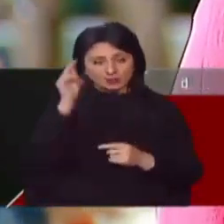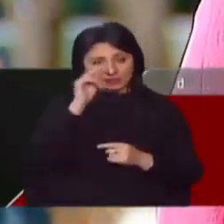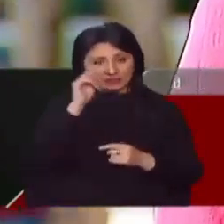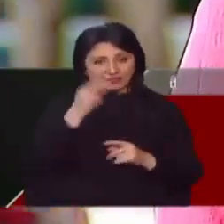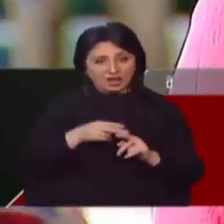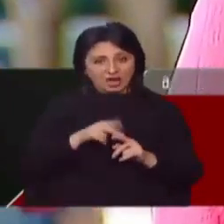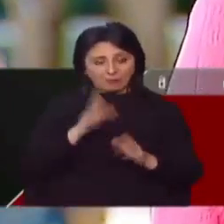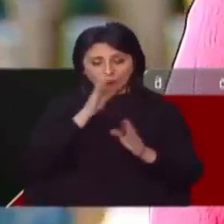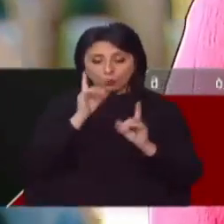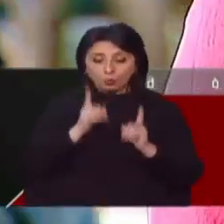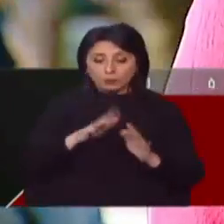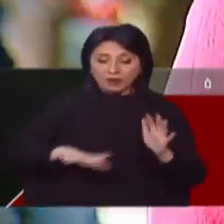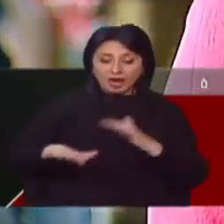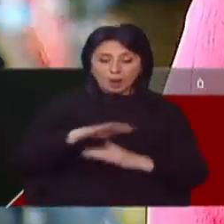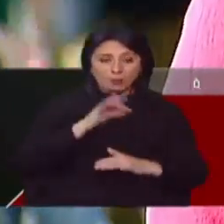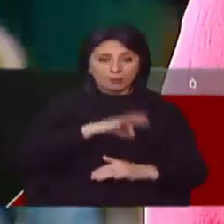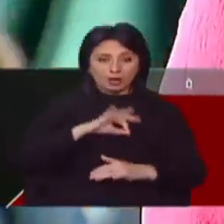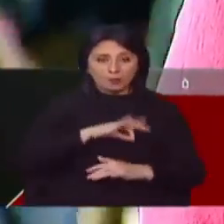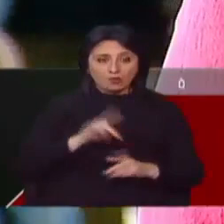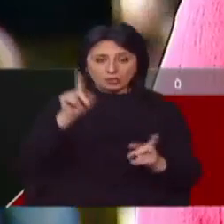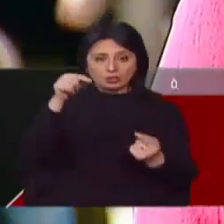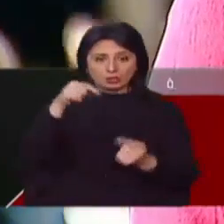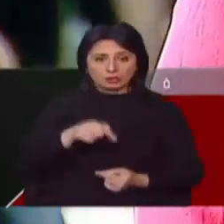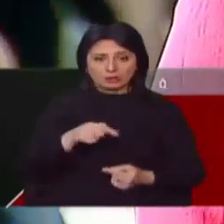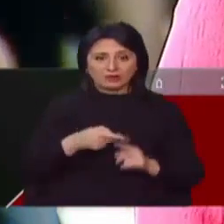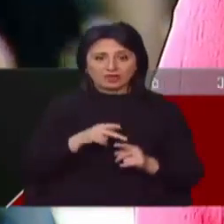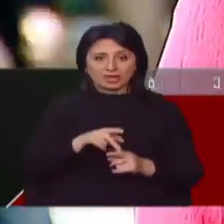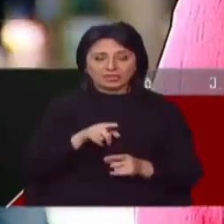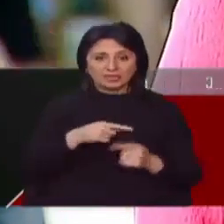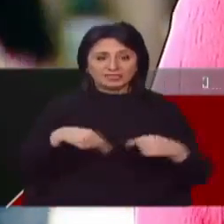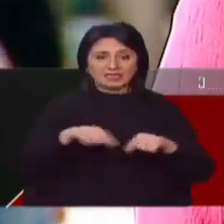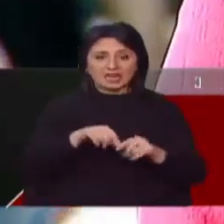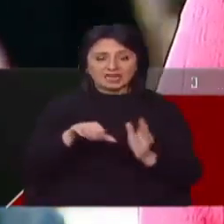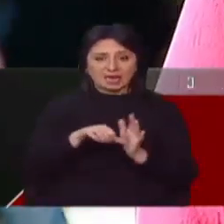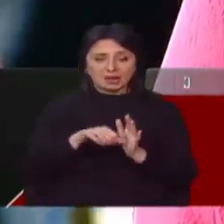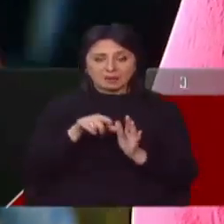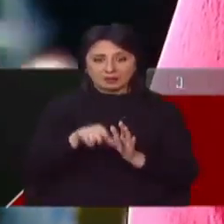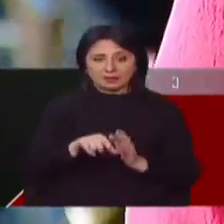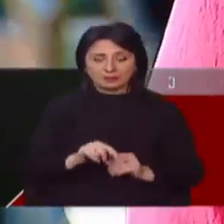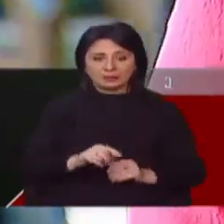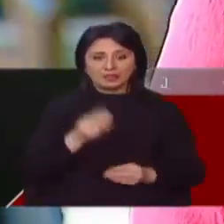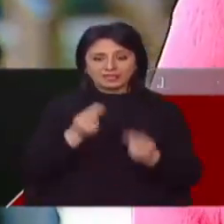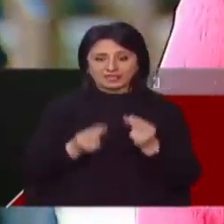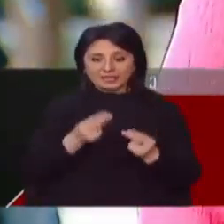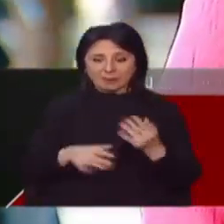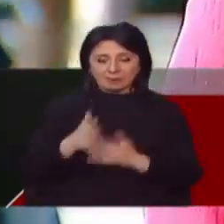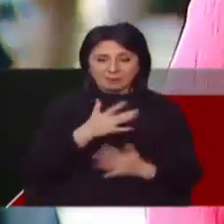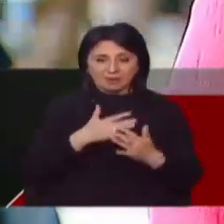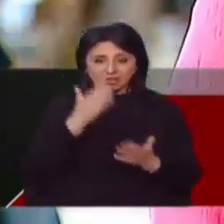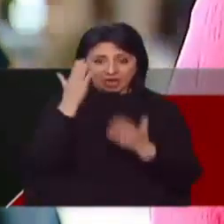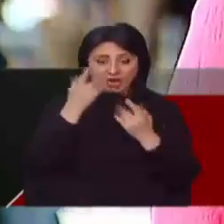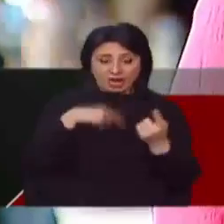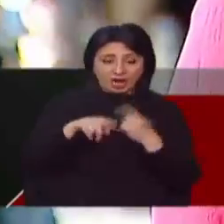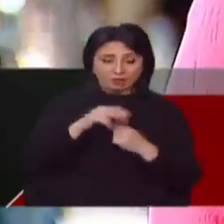ისწავლონ ამის ბუნებრივ გარემოში გამოყენება. შესაბამისად, ესრები დაეხმარებათ, რომ თამაშით და